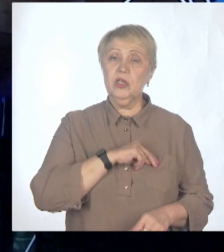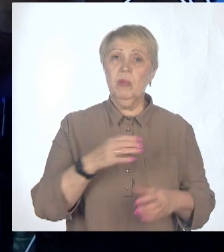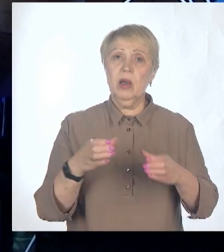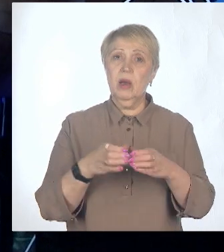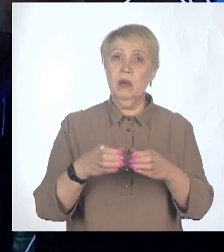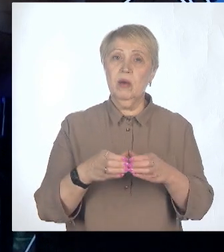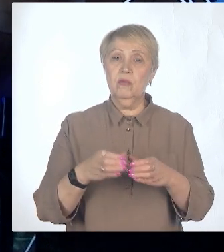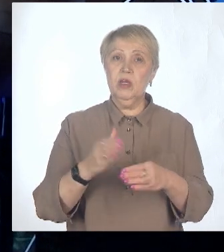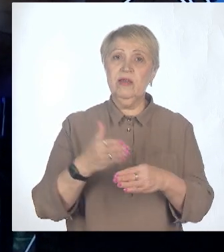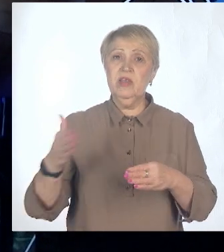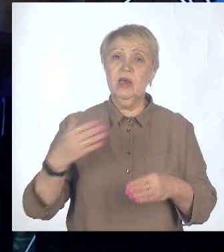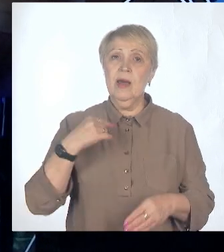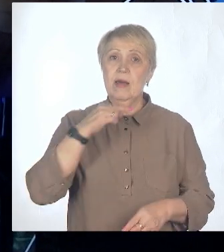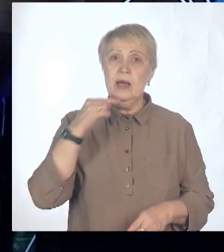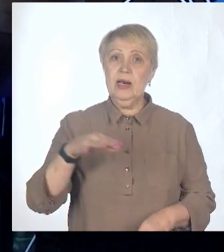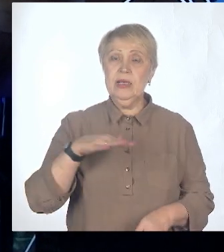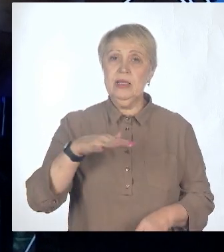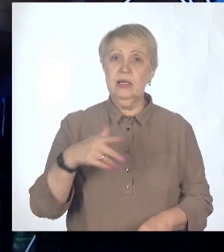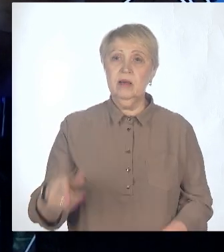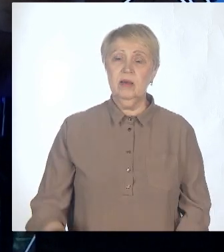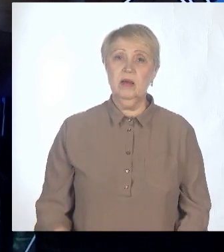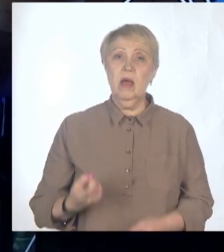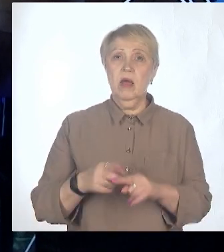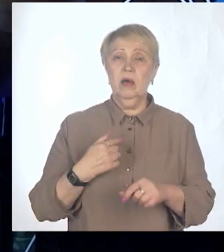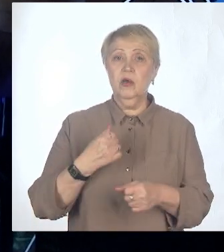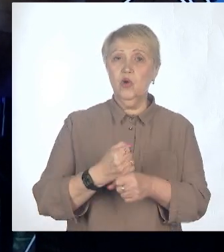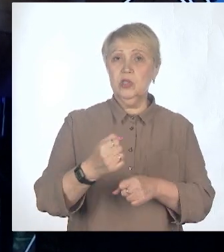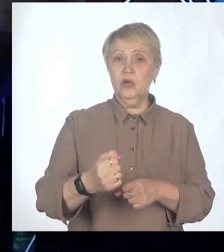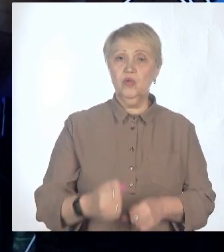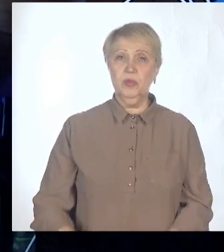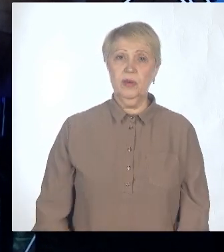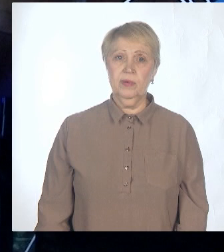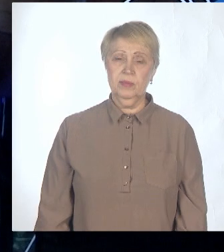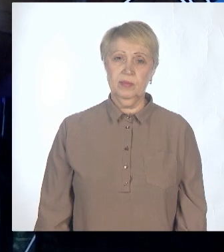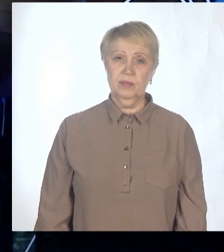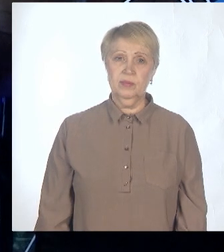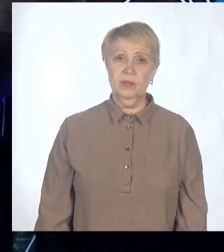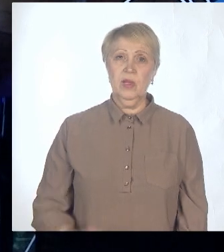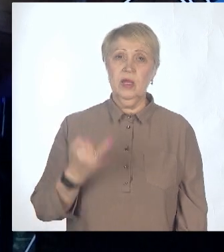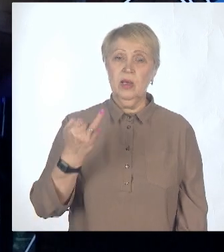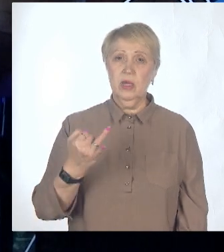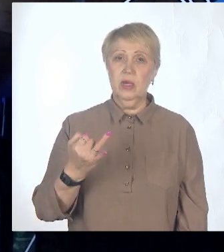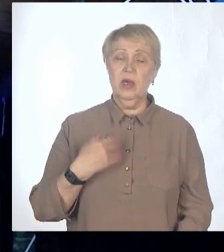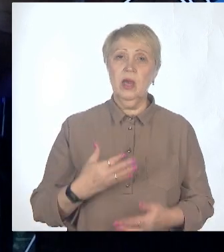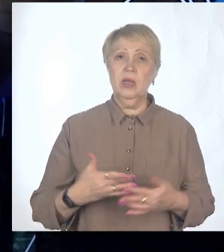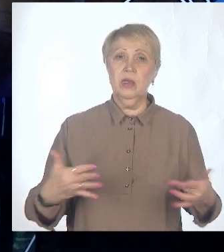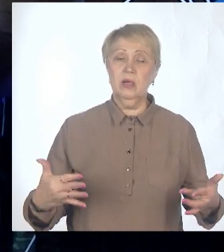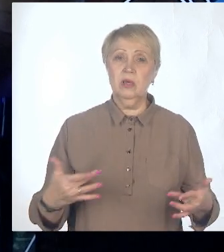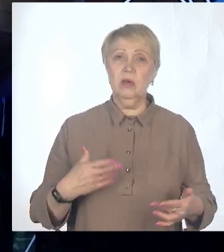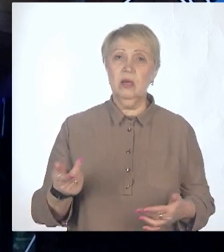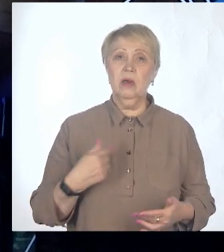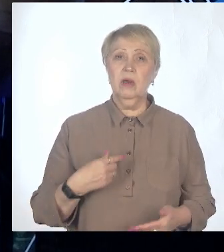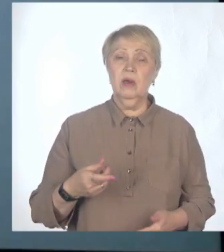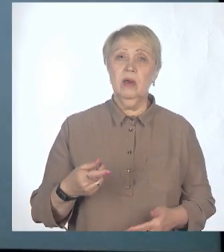вне России, это тоже у них доступно. И немаловажно то, что некоторые IT-специалисты